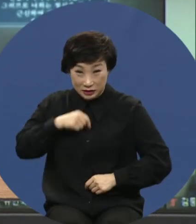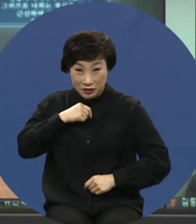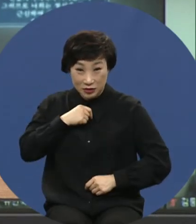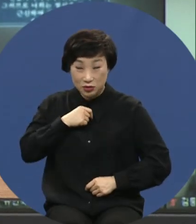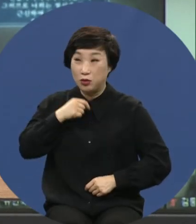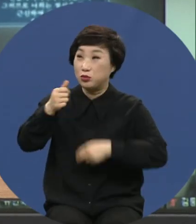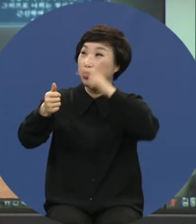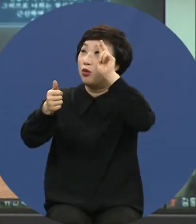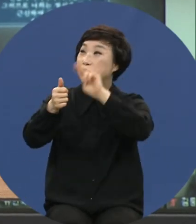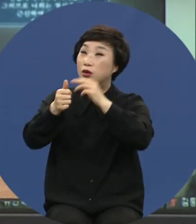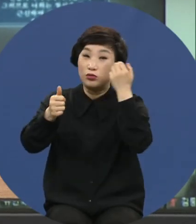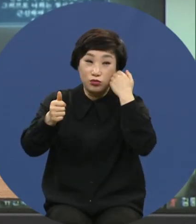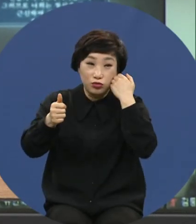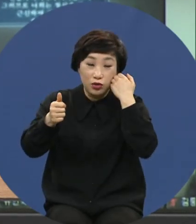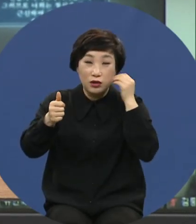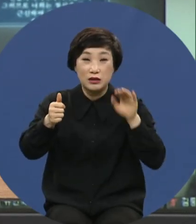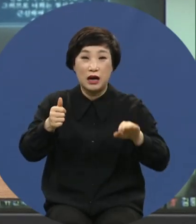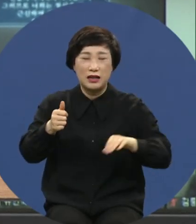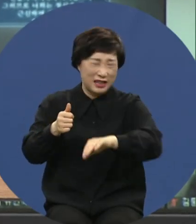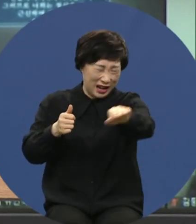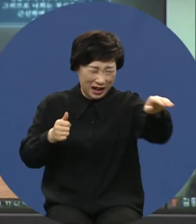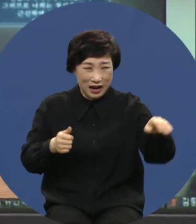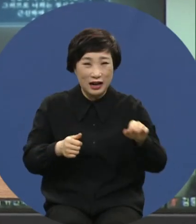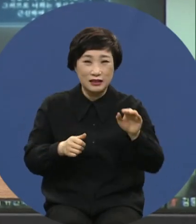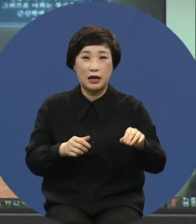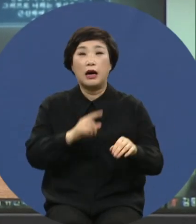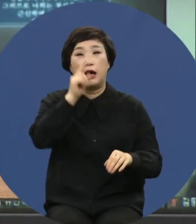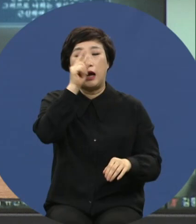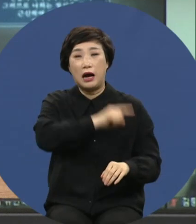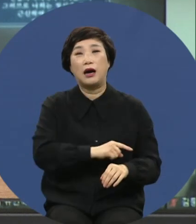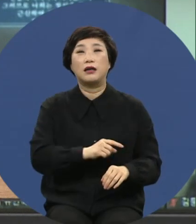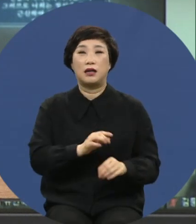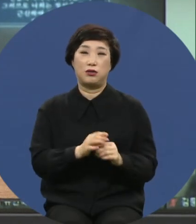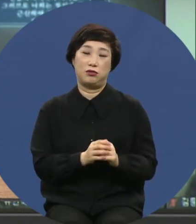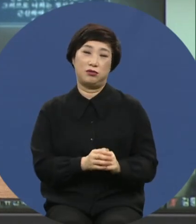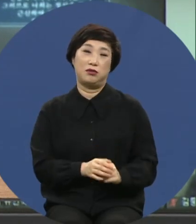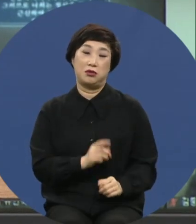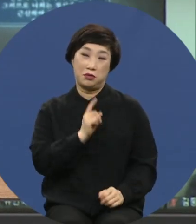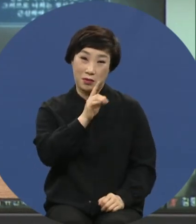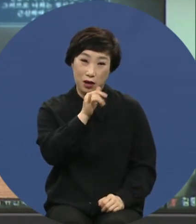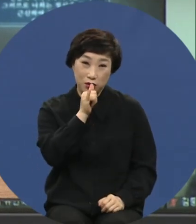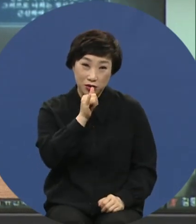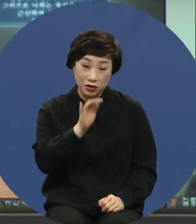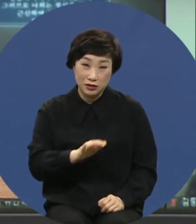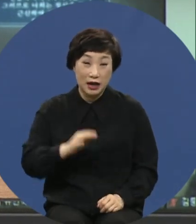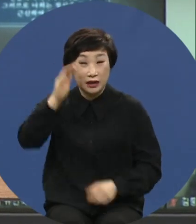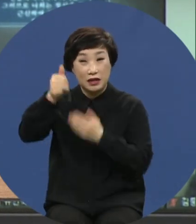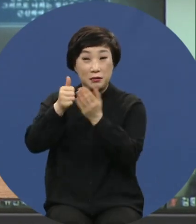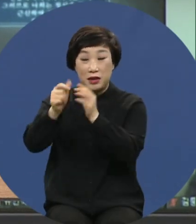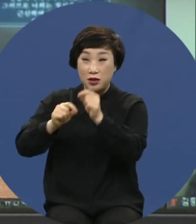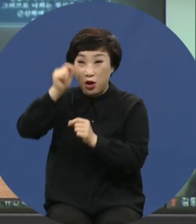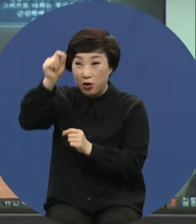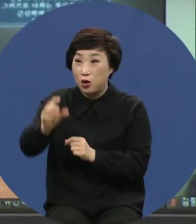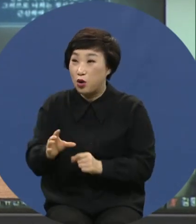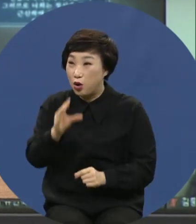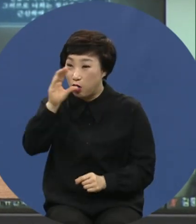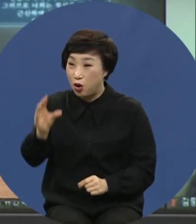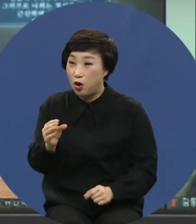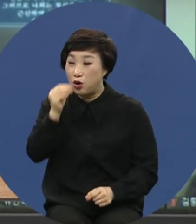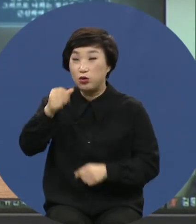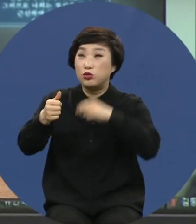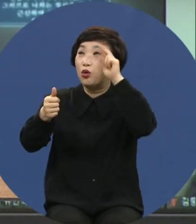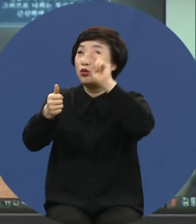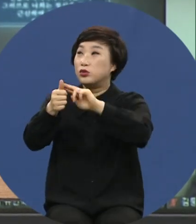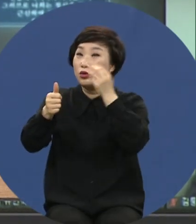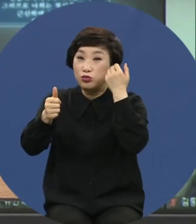의로우심에 도전하는 자는 누구라도 불의한 자요, 하나님의 영원하신 거룩하심에